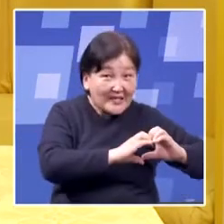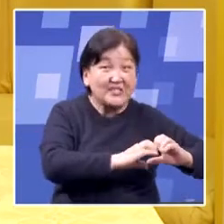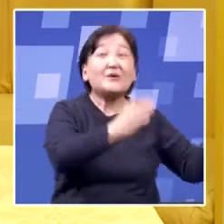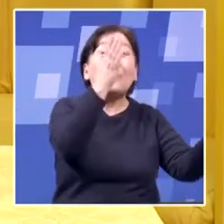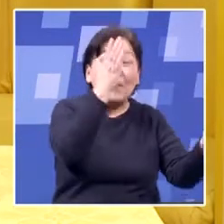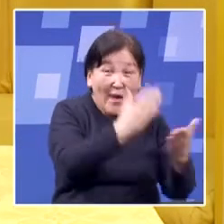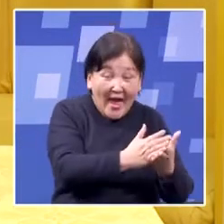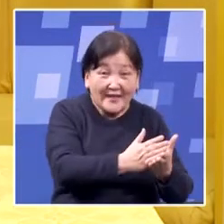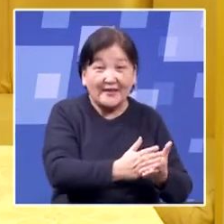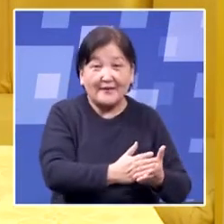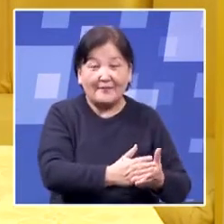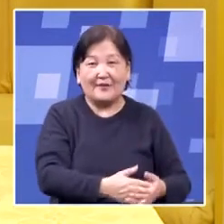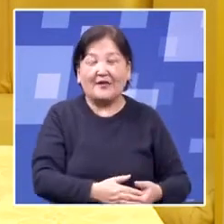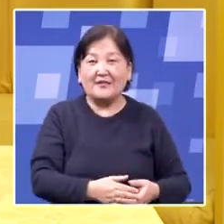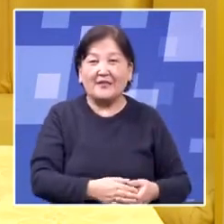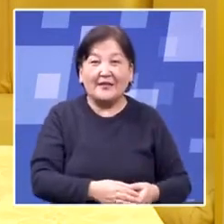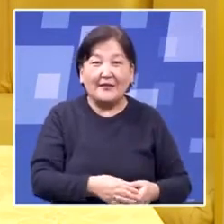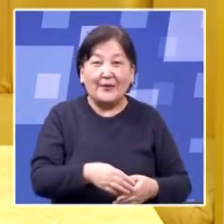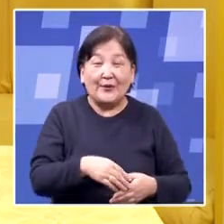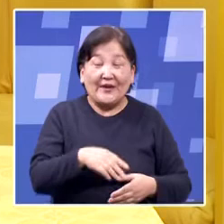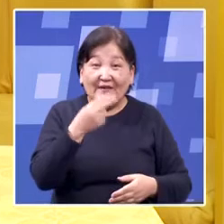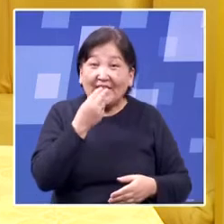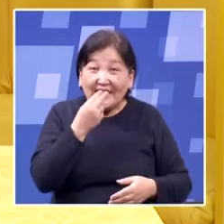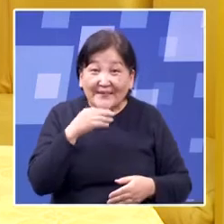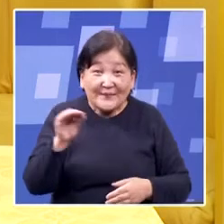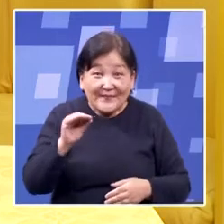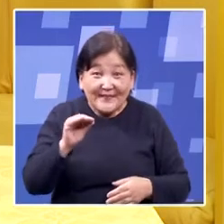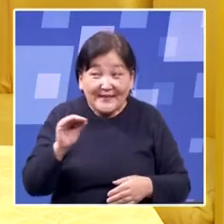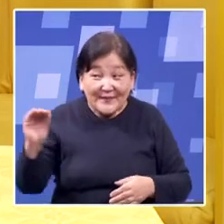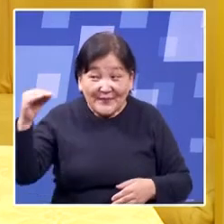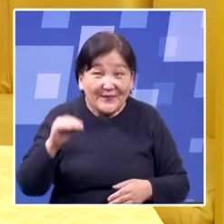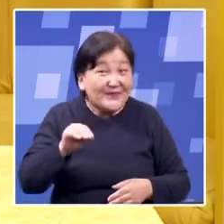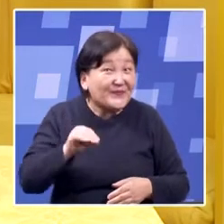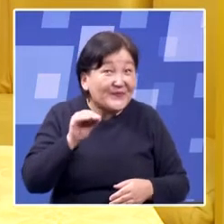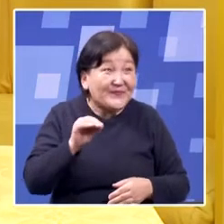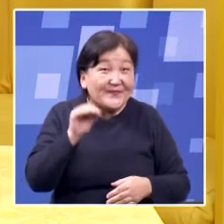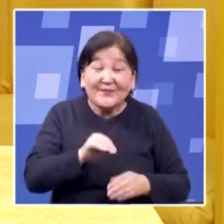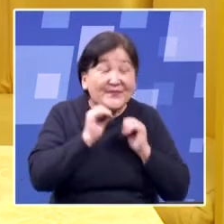энд том манжин ургасан байна. Гэж хэлэхэд холгон